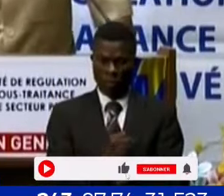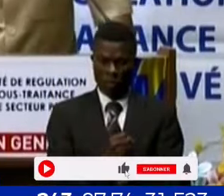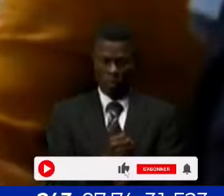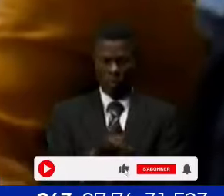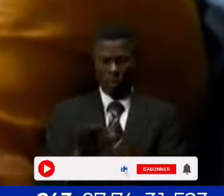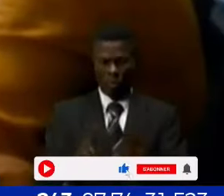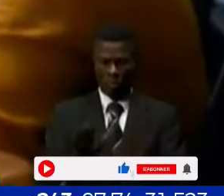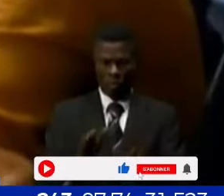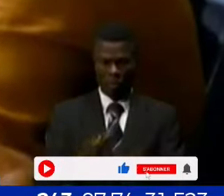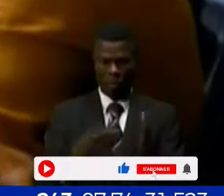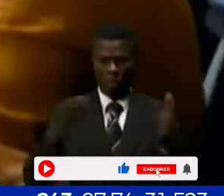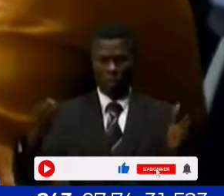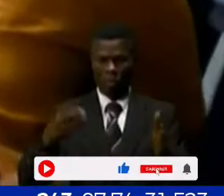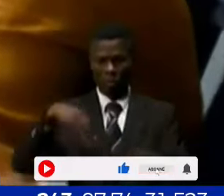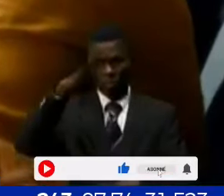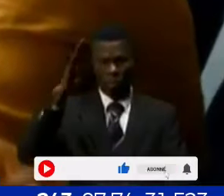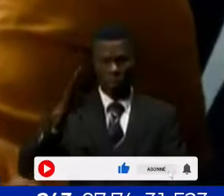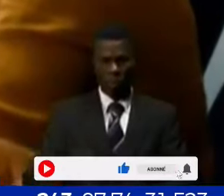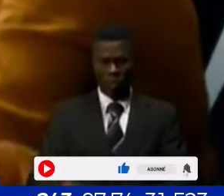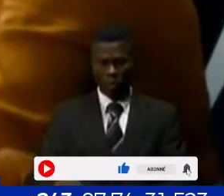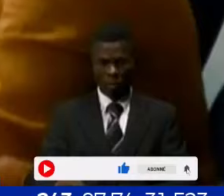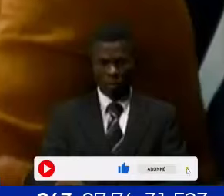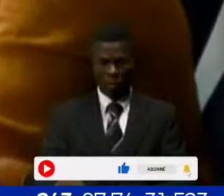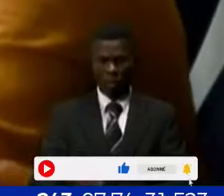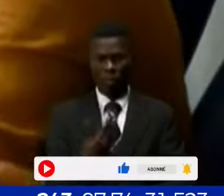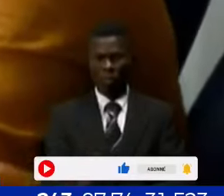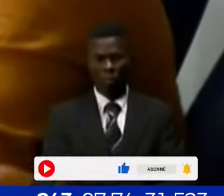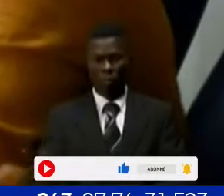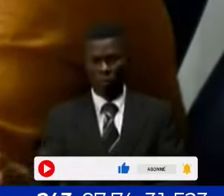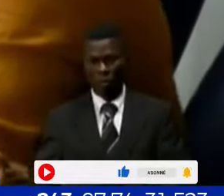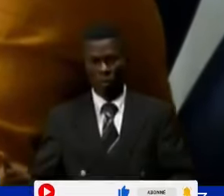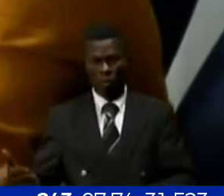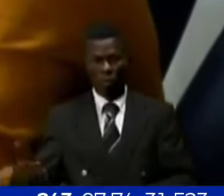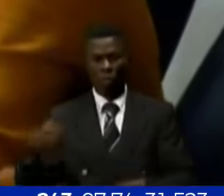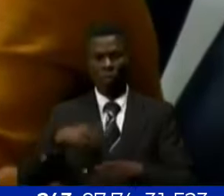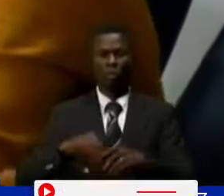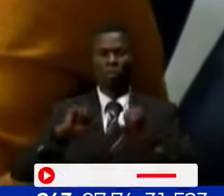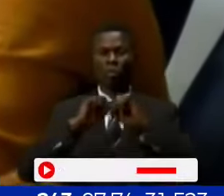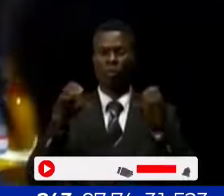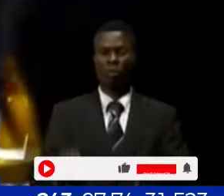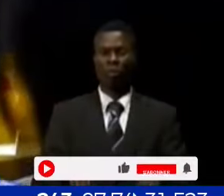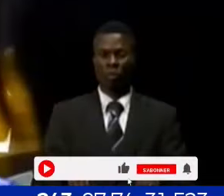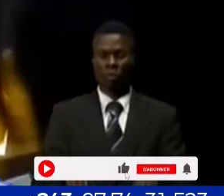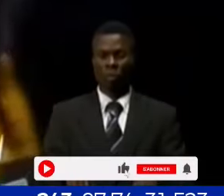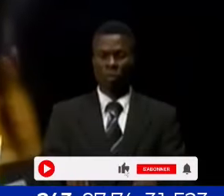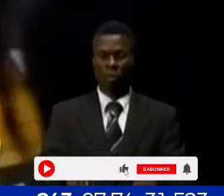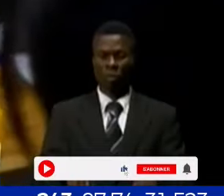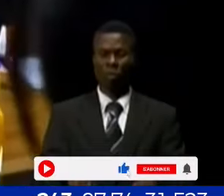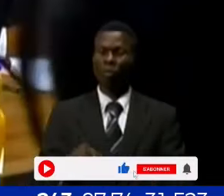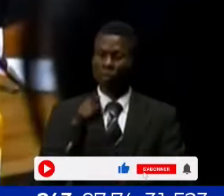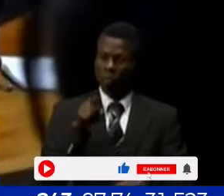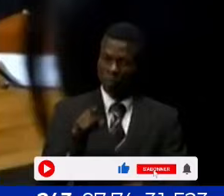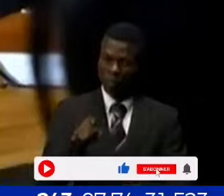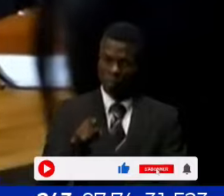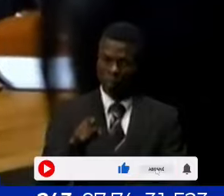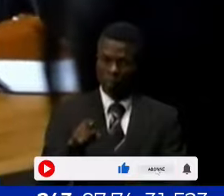presque 90% des marchés au sein de Kibali Gold, sous-traite à son tour tous